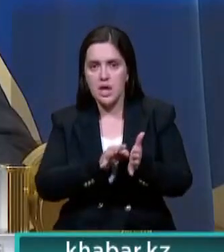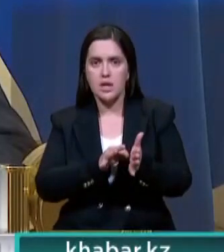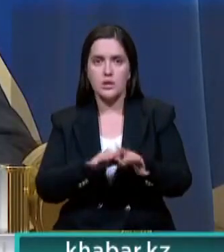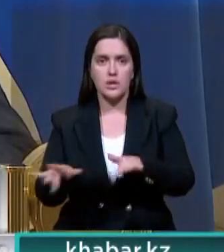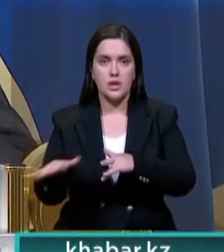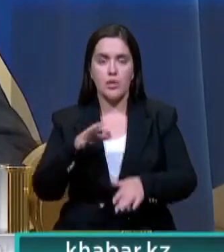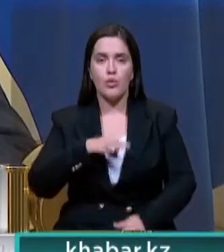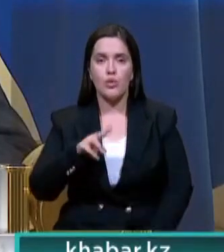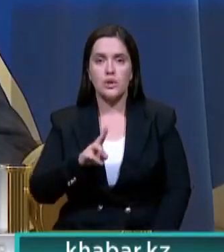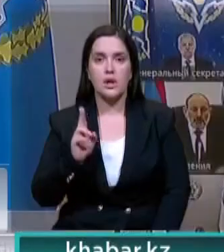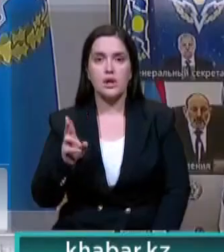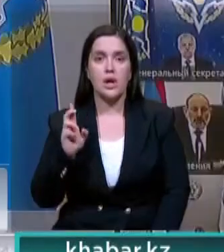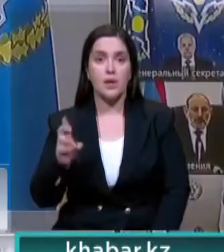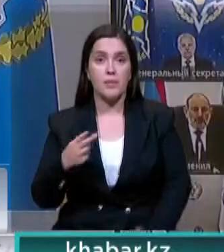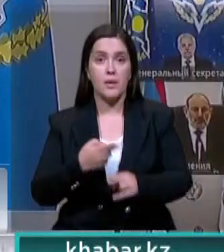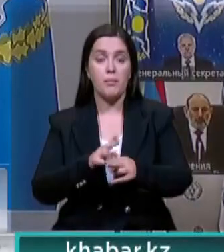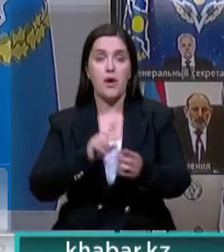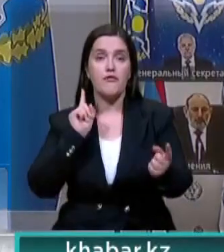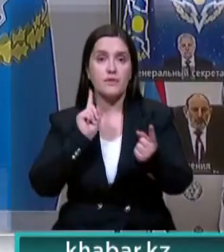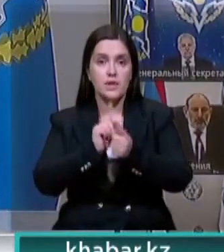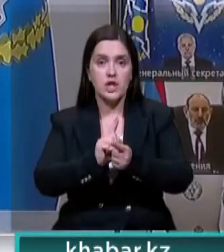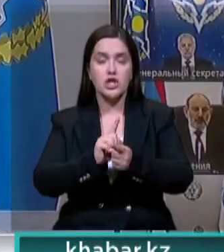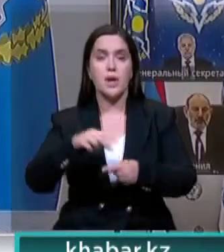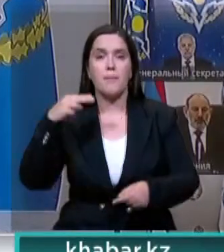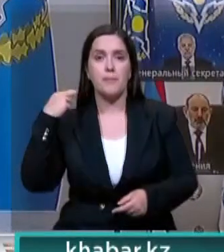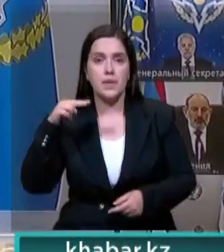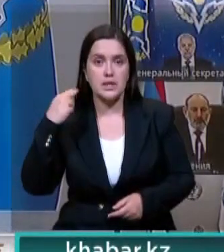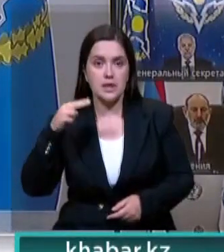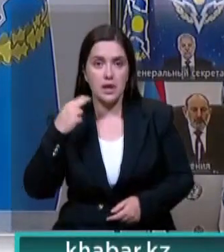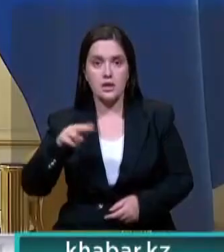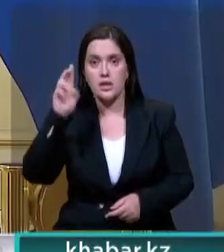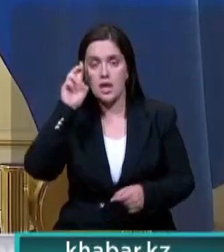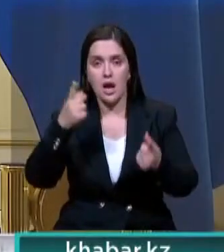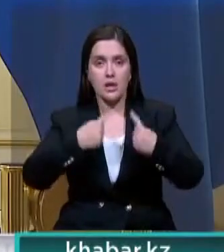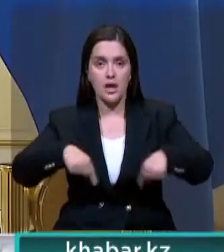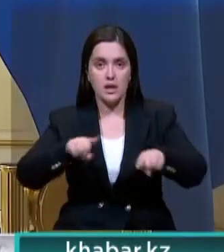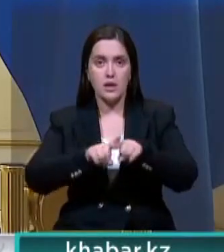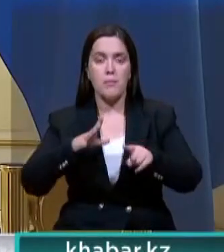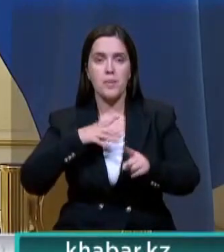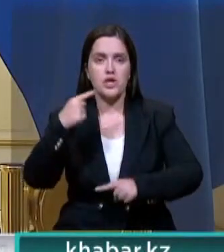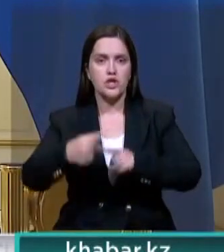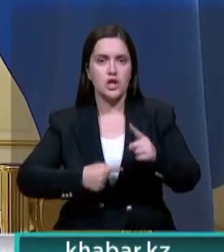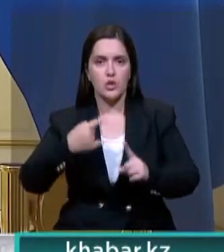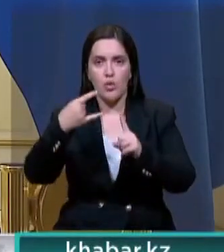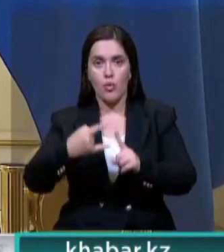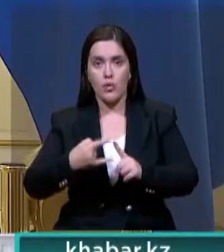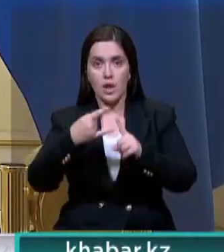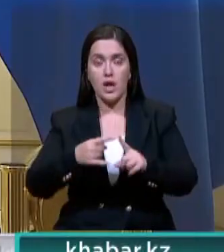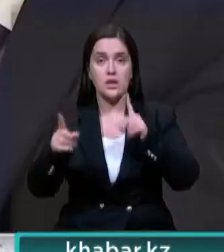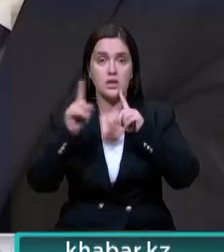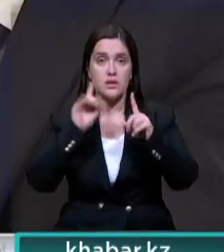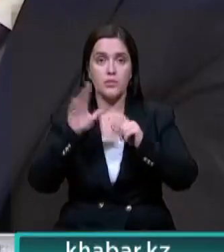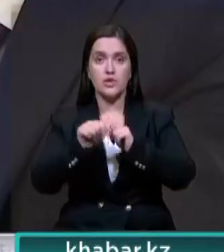оперативных действий от меньшего встреча лидеров стран организации прошла онлайн само заседание совета